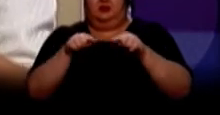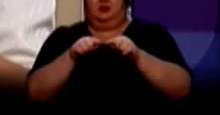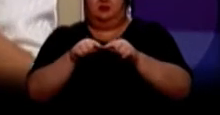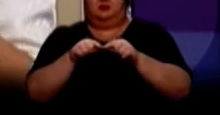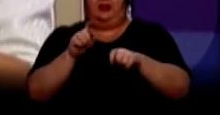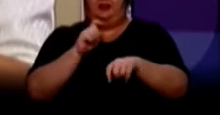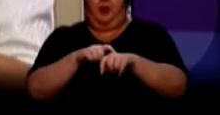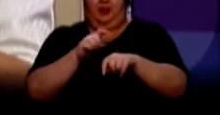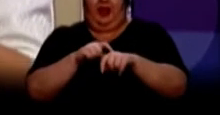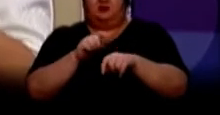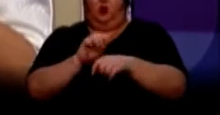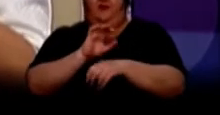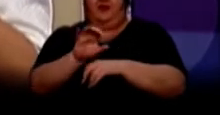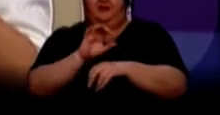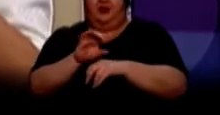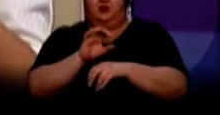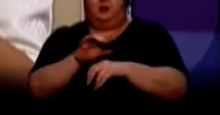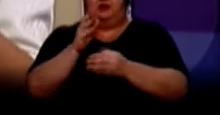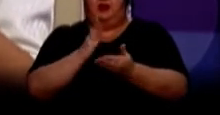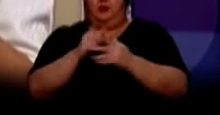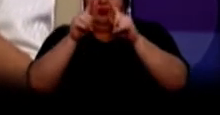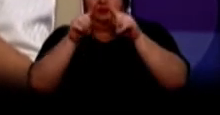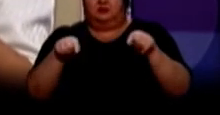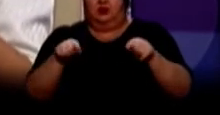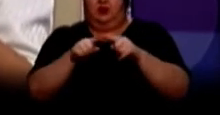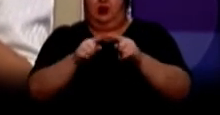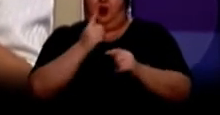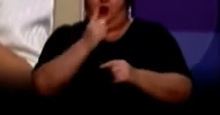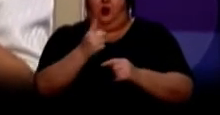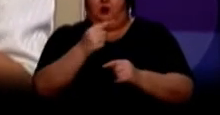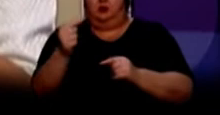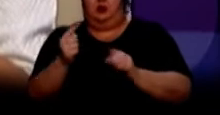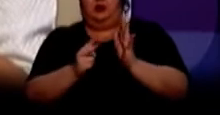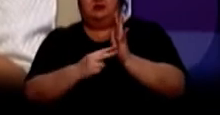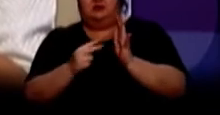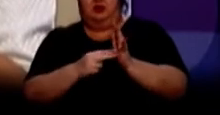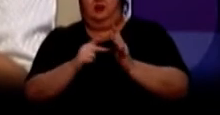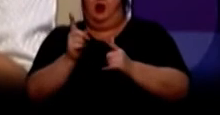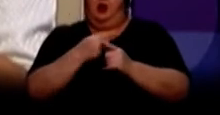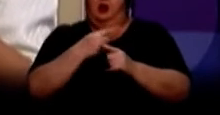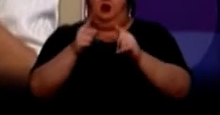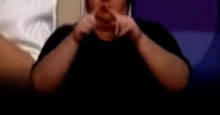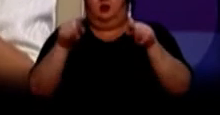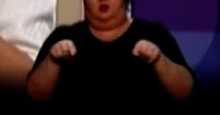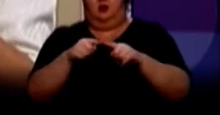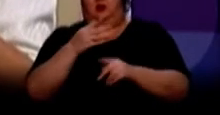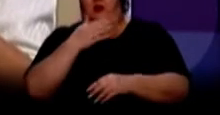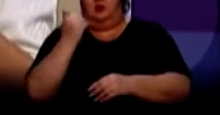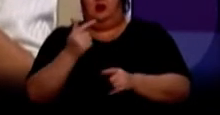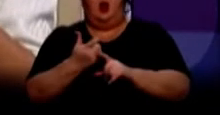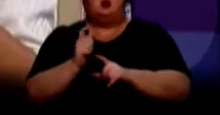на пластикових виробах, і там є позначки від 1 до 7, або взагалі немає цього маркування. Дуже